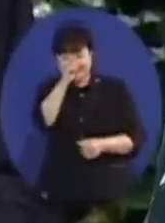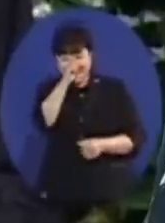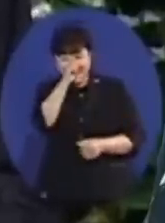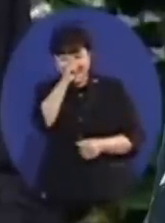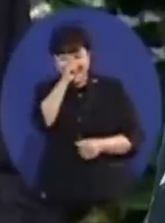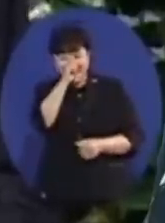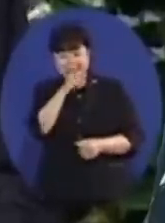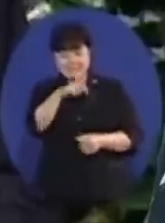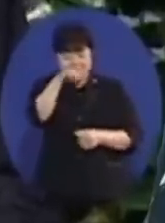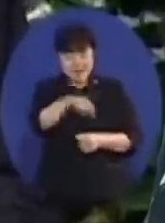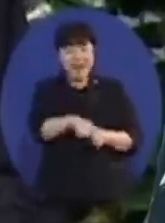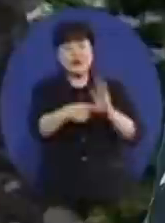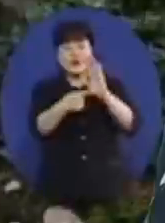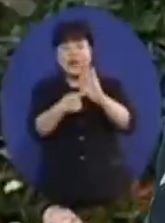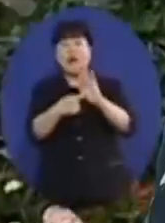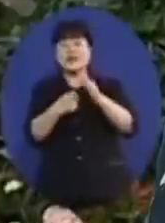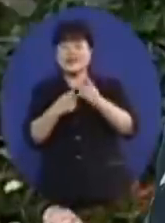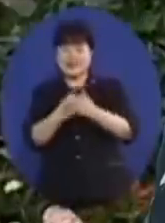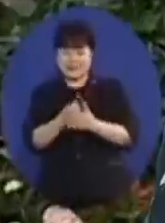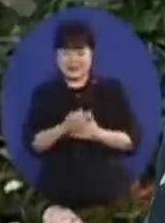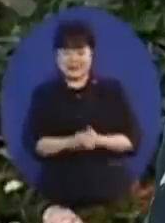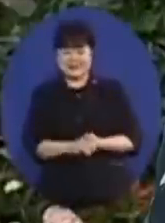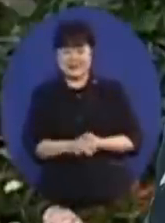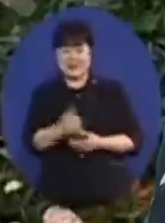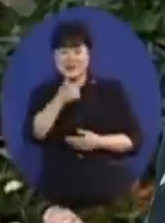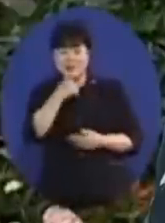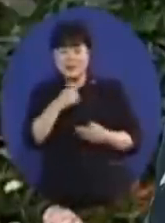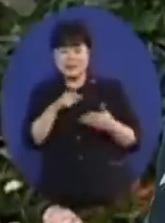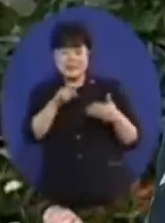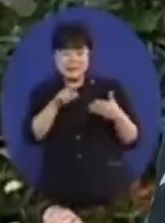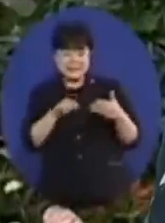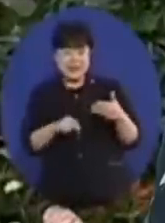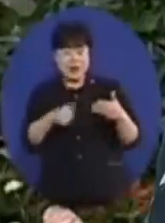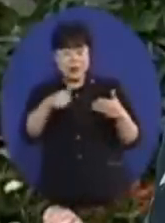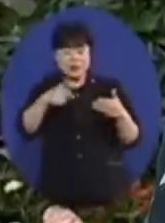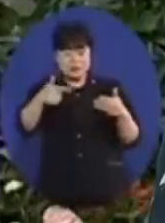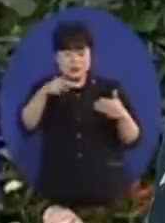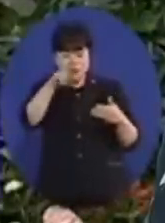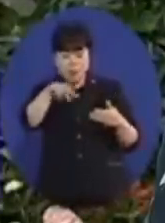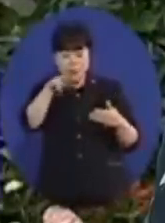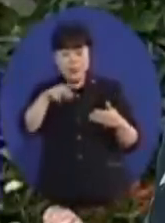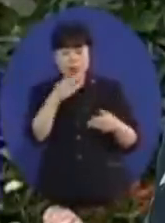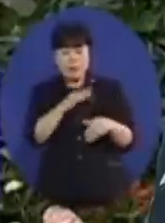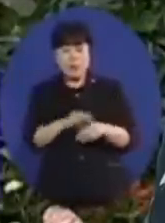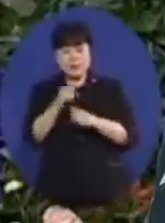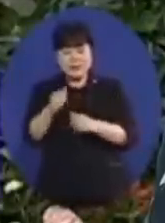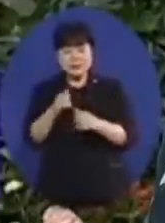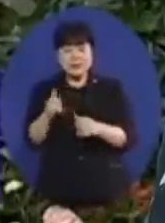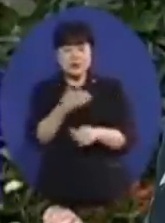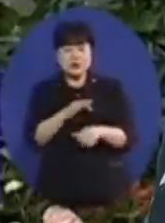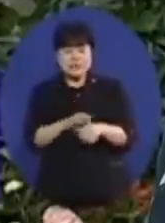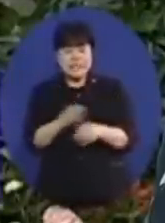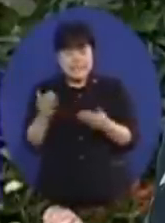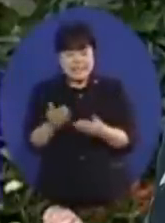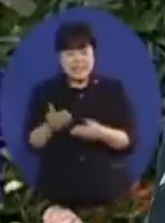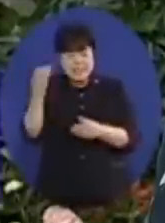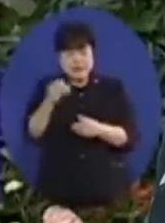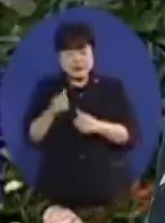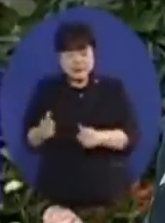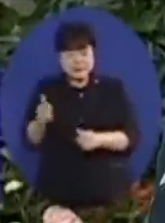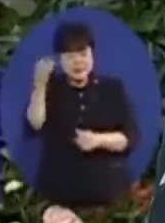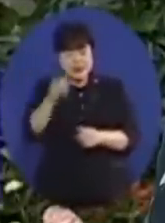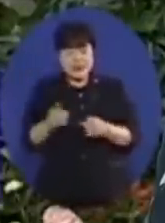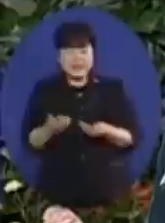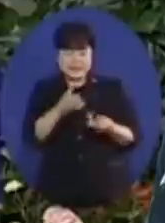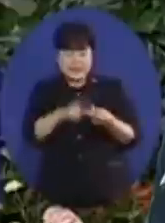선이 밖으로 나온 것입니다 로마서 8장 5절로 6절에 육신을 따르는 자는 육신의 일을 영을 따르는